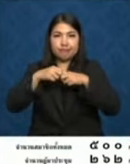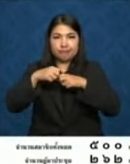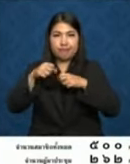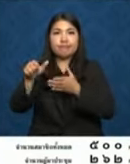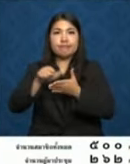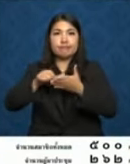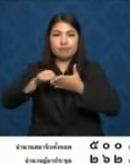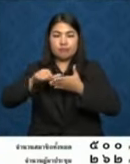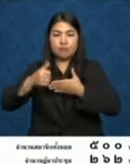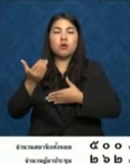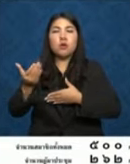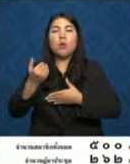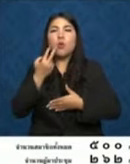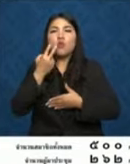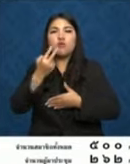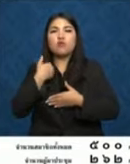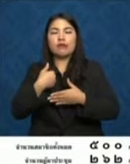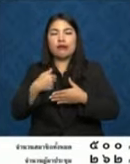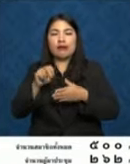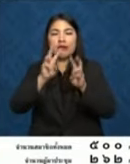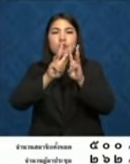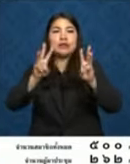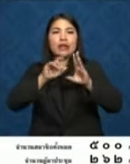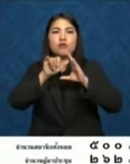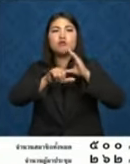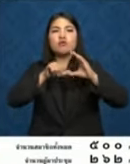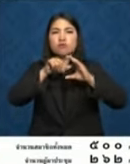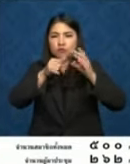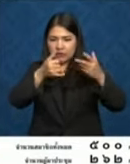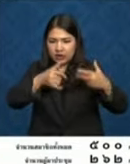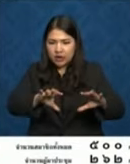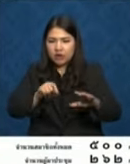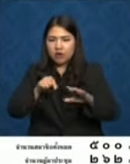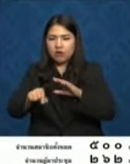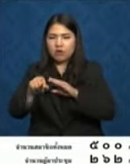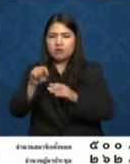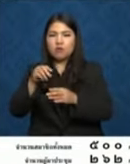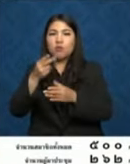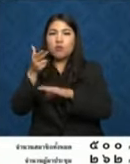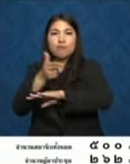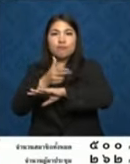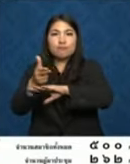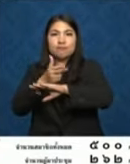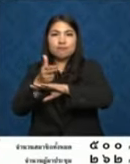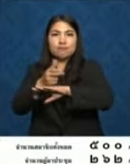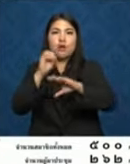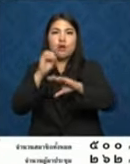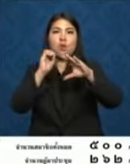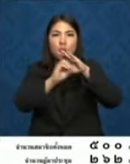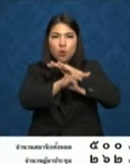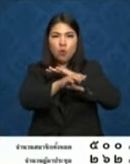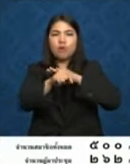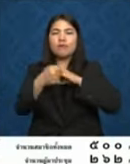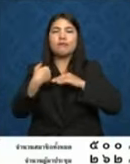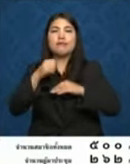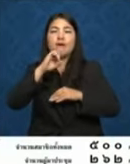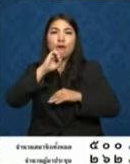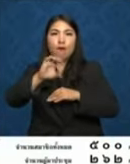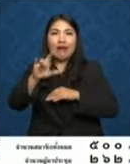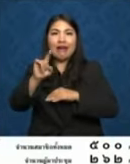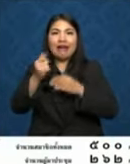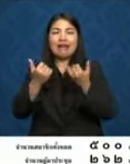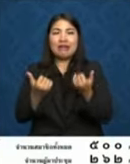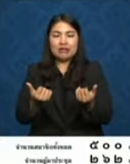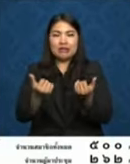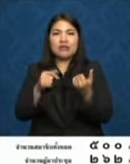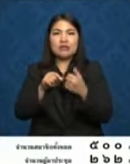ที่ไปดูใน YouTube แล้วก็เอา YouTube นี้มาลงเพื่อการหาเสียงก็ดีว่าจะมีทางสายวงแหว